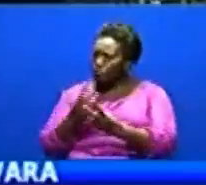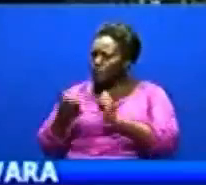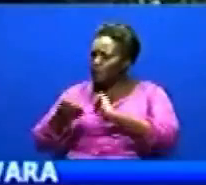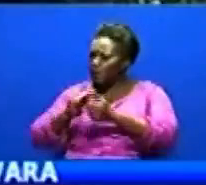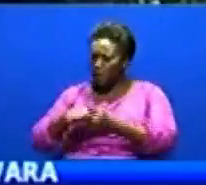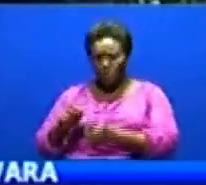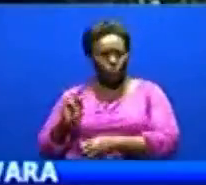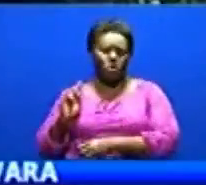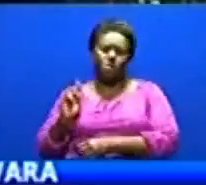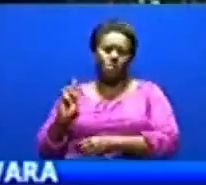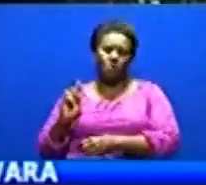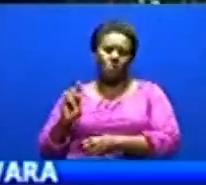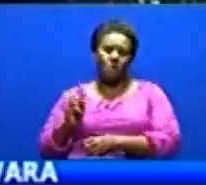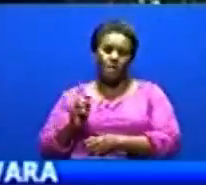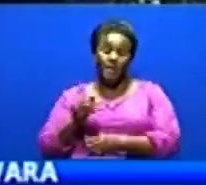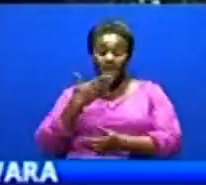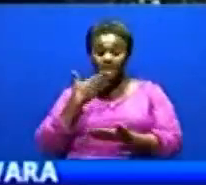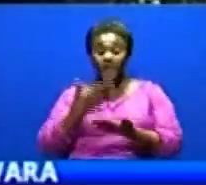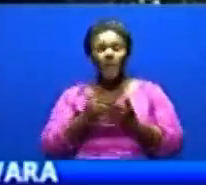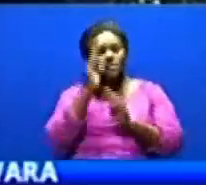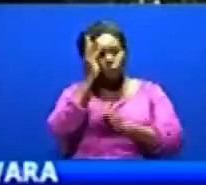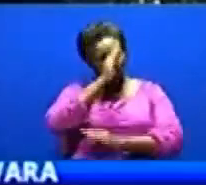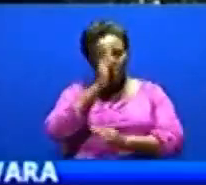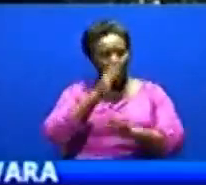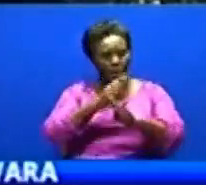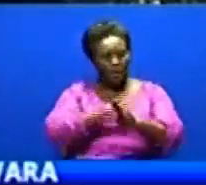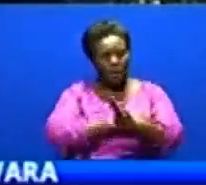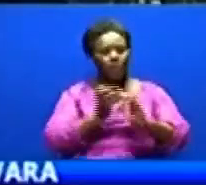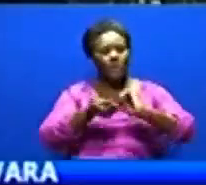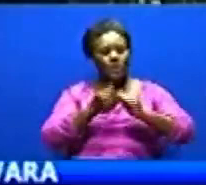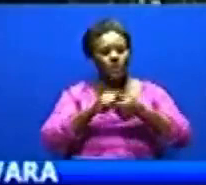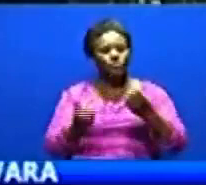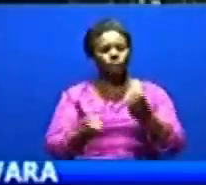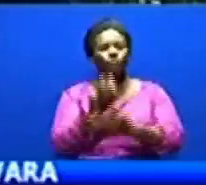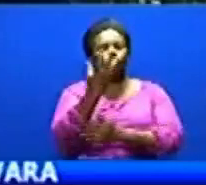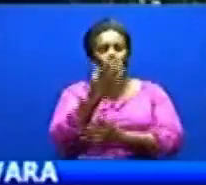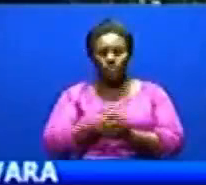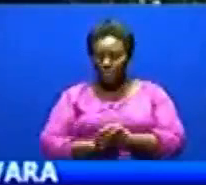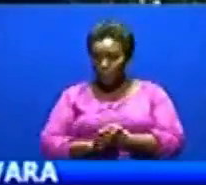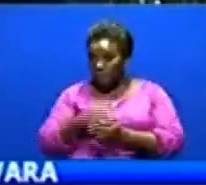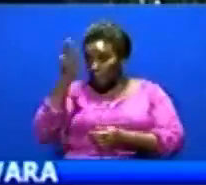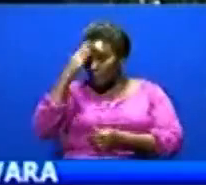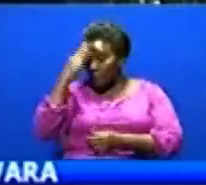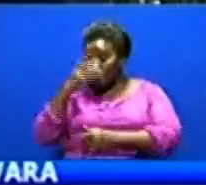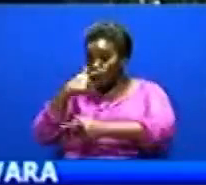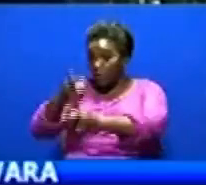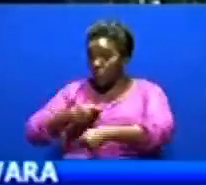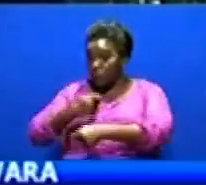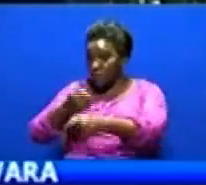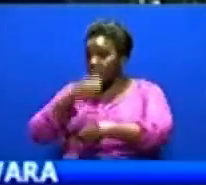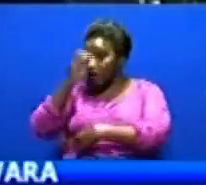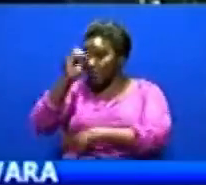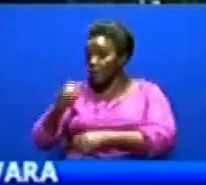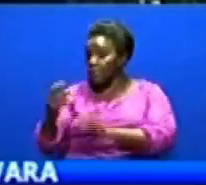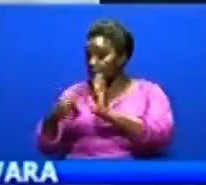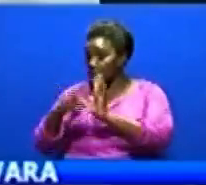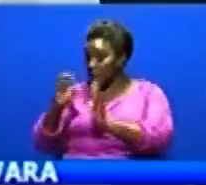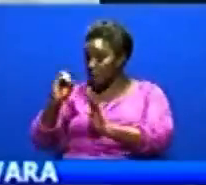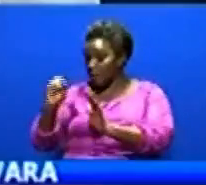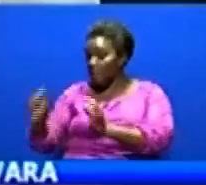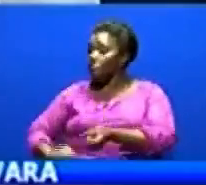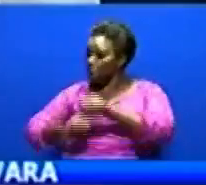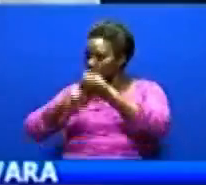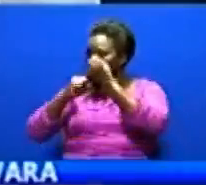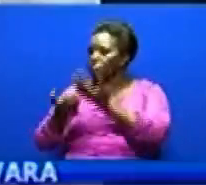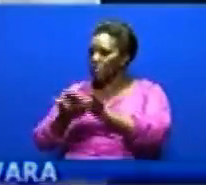bado wasimamie habari za wakulima, kwa sababu wakulima sisi ukiangalia asilimia 70 tunainua nchi vile vile.